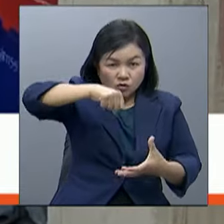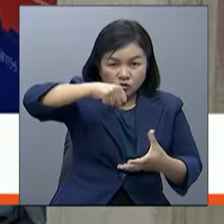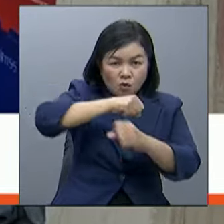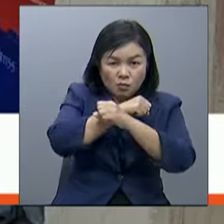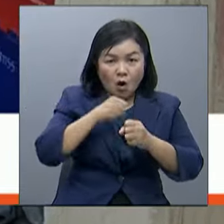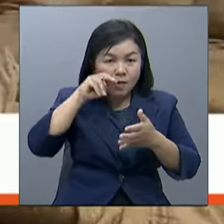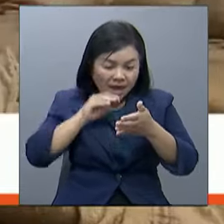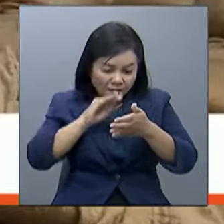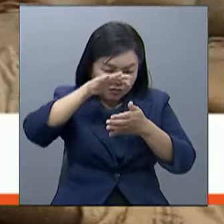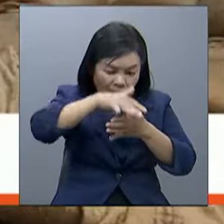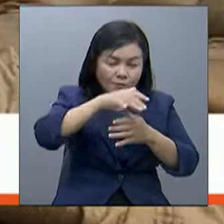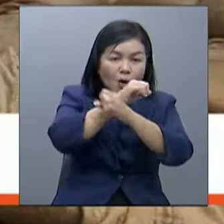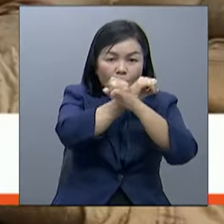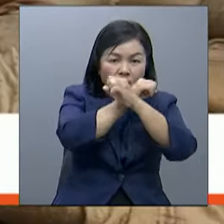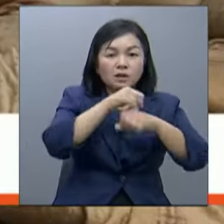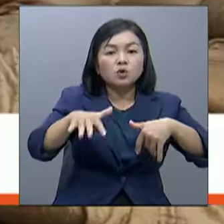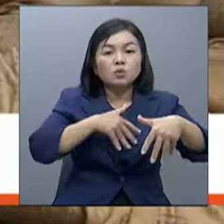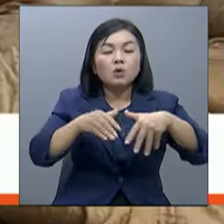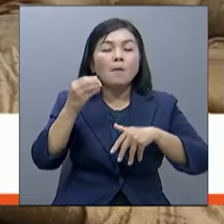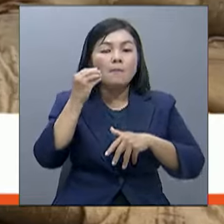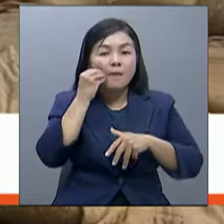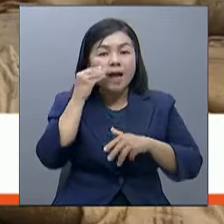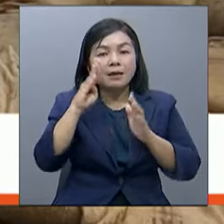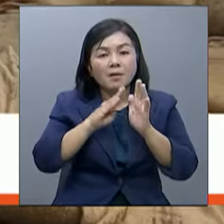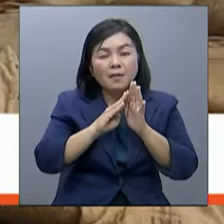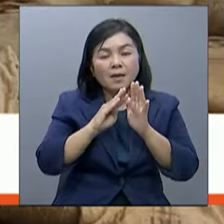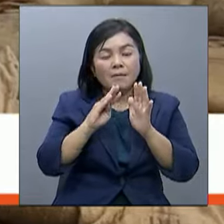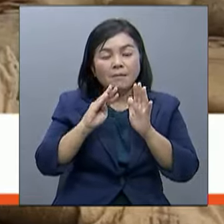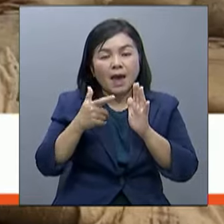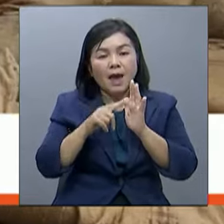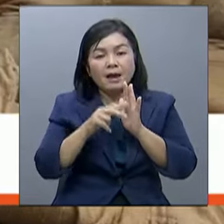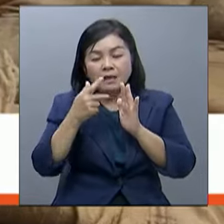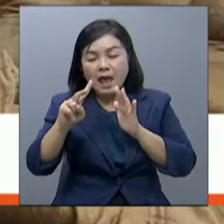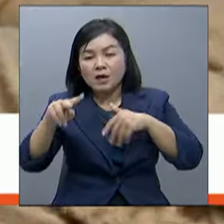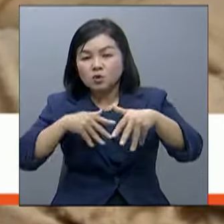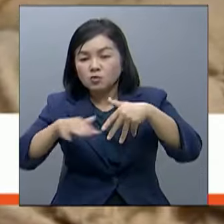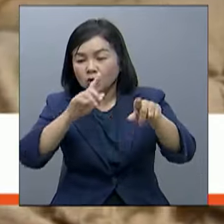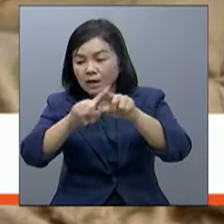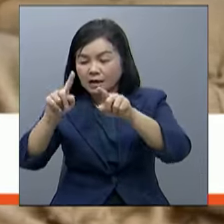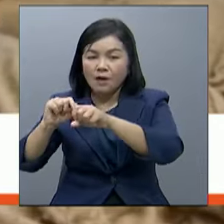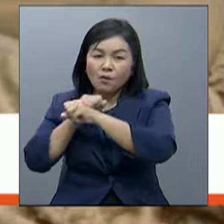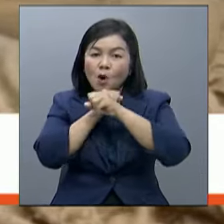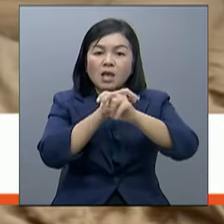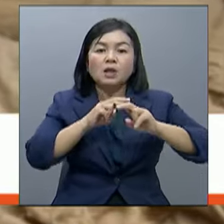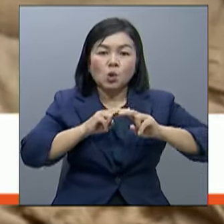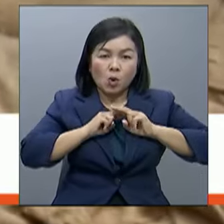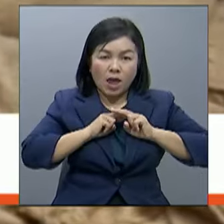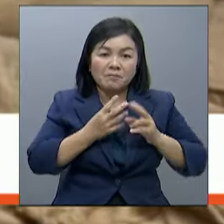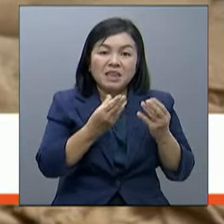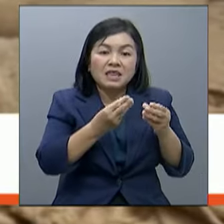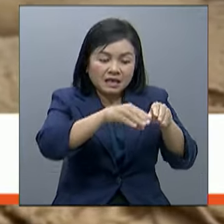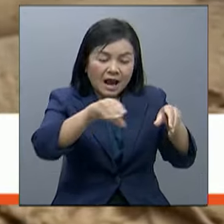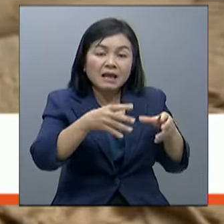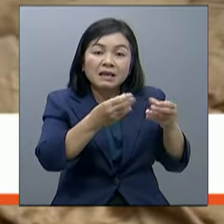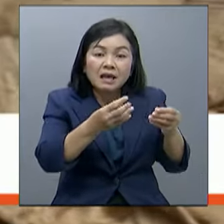ตลิ่งเพิ่มมากขึ้นชุมชนบ้านบางแคนอกชุมชนบ้านบางกระบือชุมชนนอกคันกั้นน้ำฝั่งตะวันออกของทางเทศบาลก็อยู่